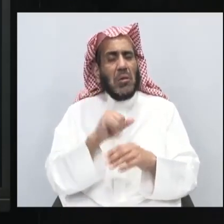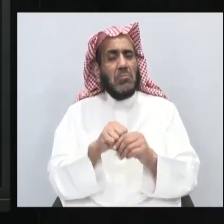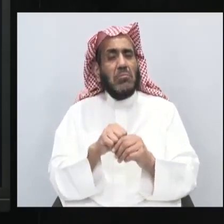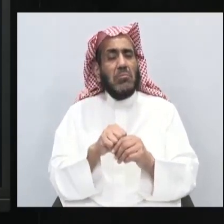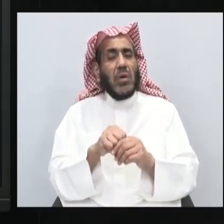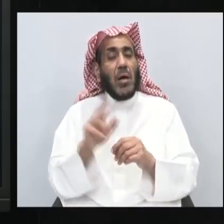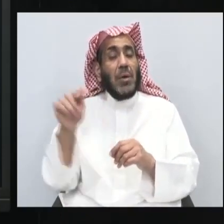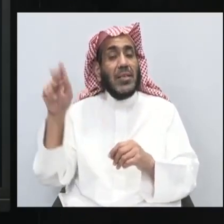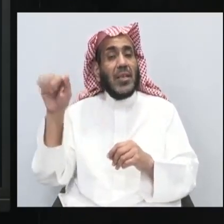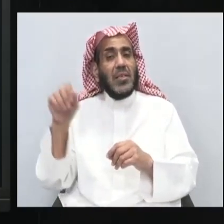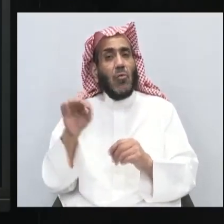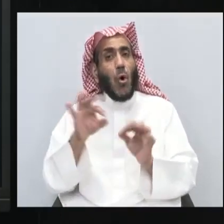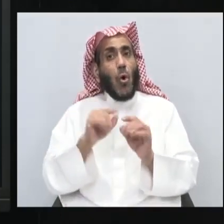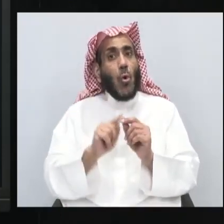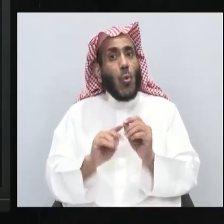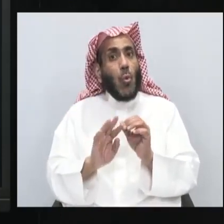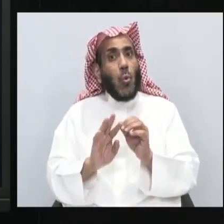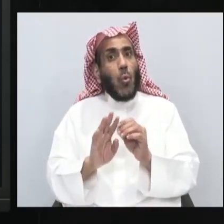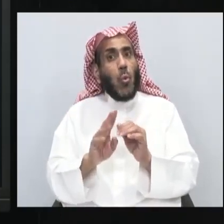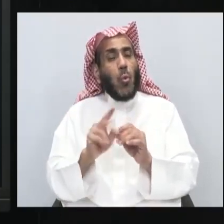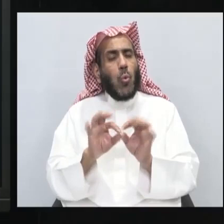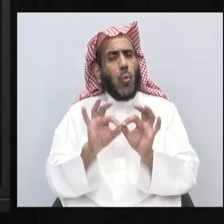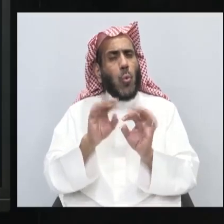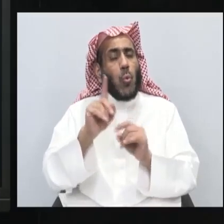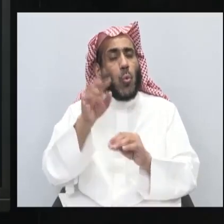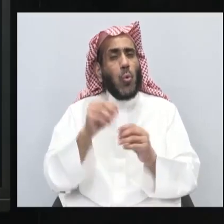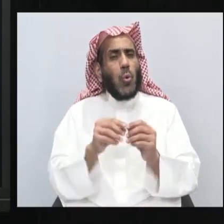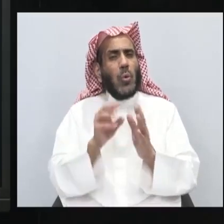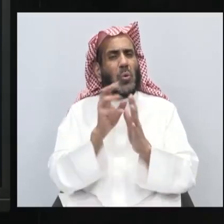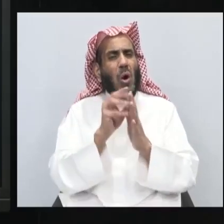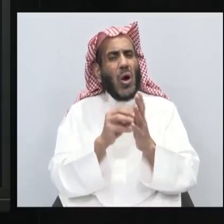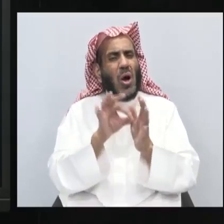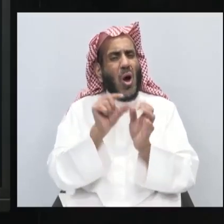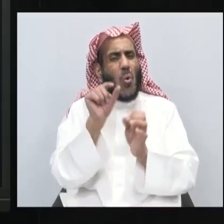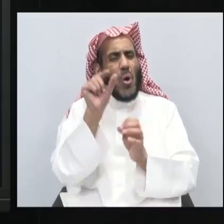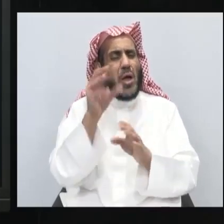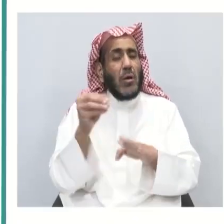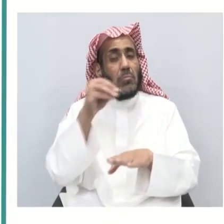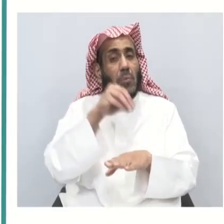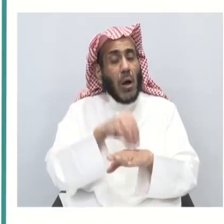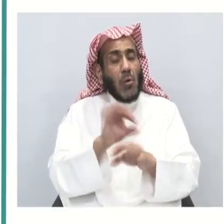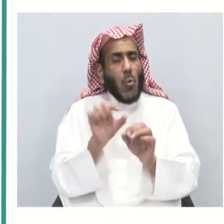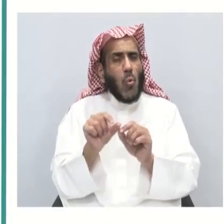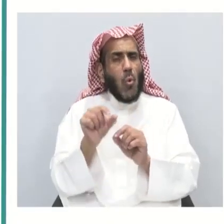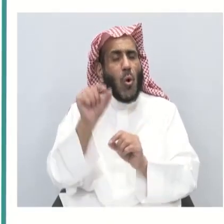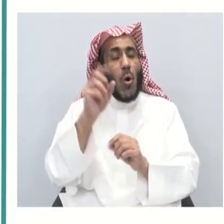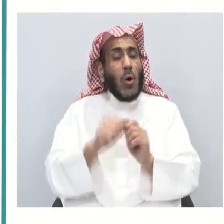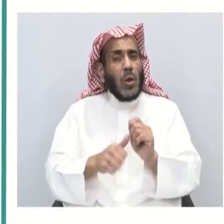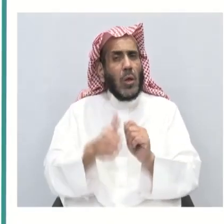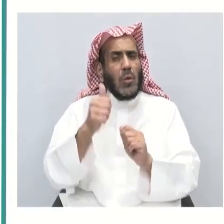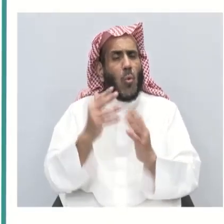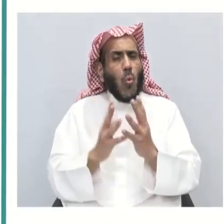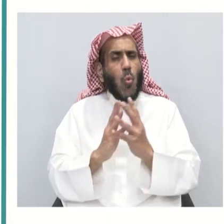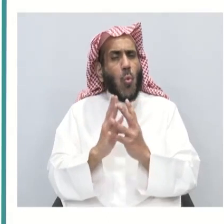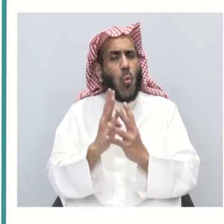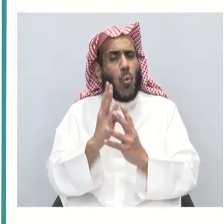أما السرخسيات فهي طويلة، بما أن لديها أنسجة أو أوعية نقل إذن هي طويلة وتستطيع النمو